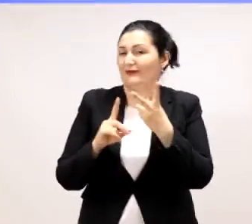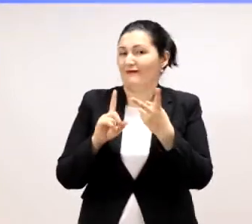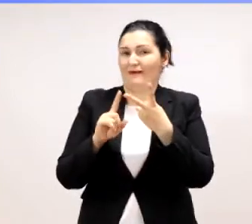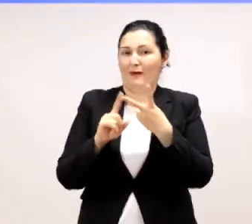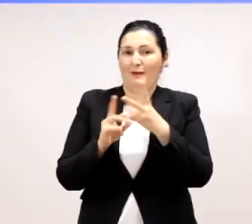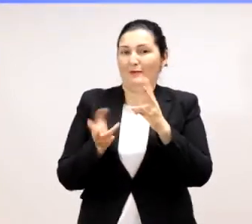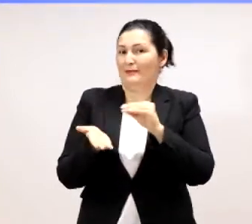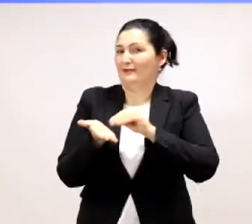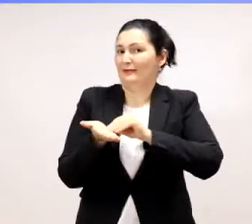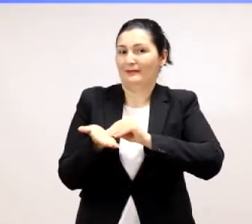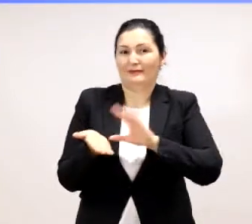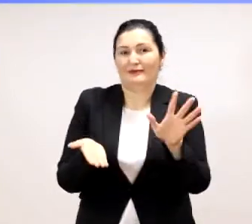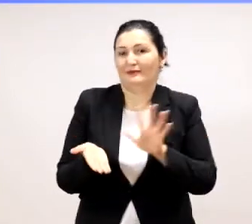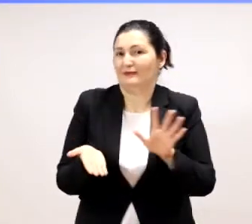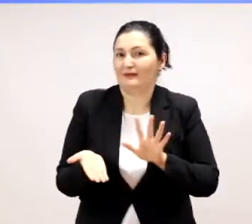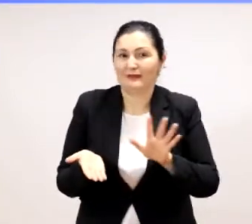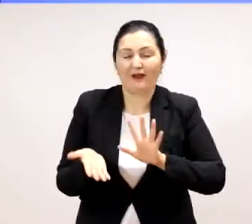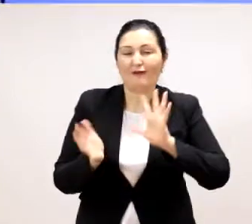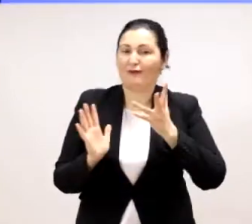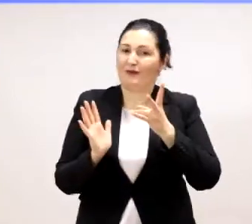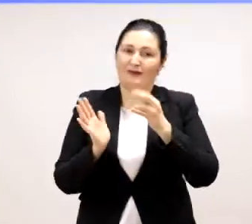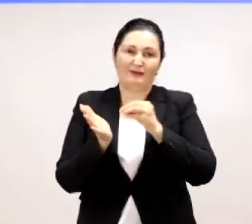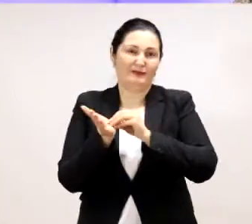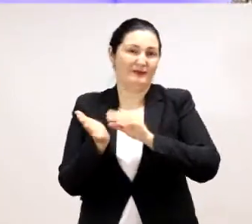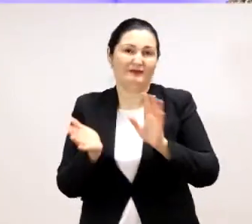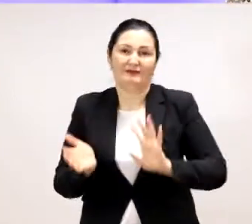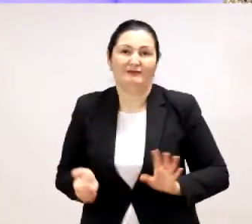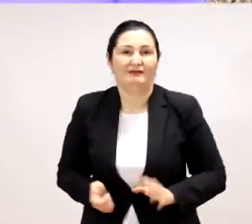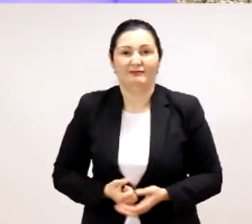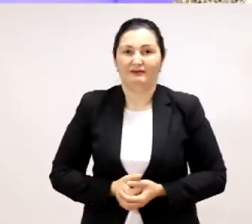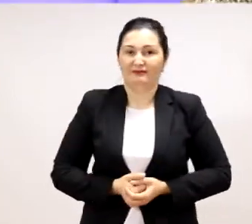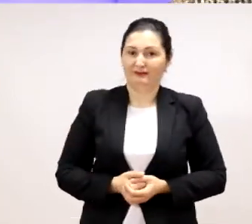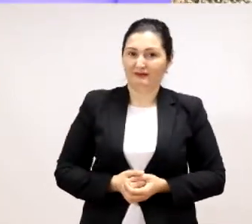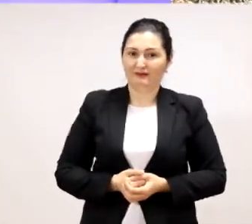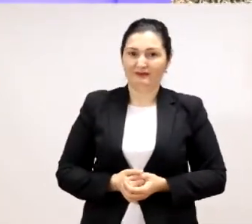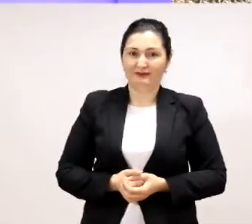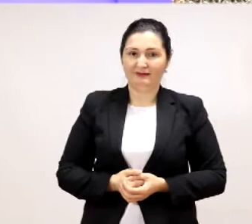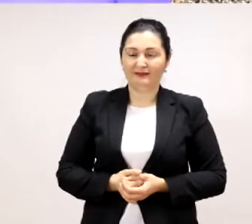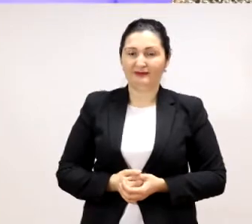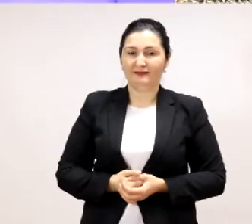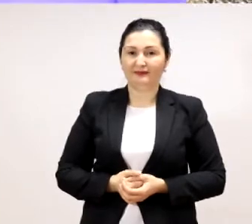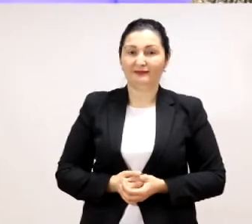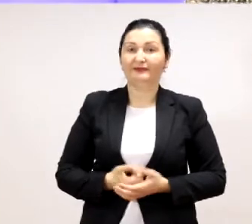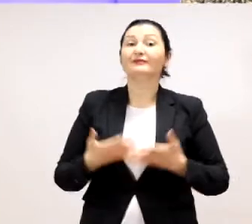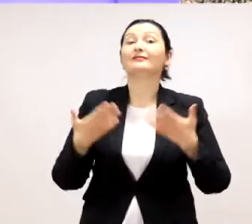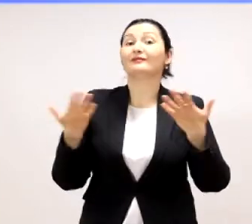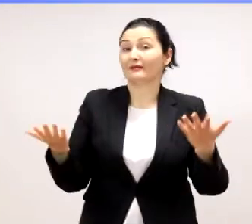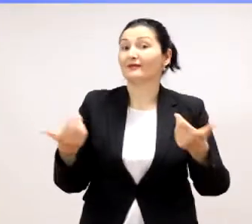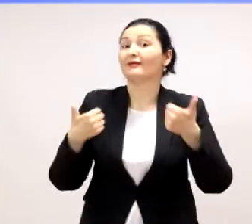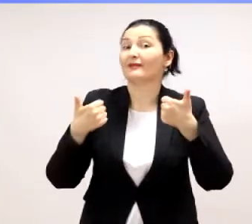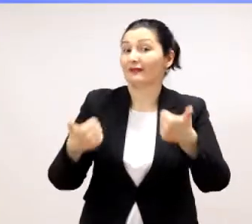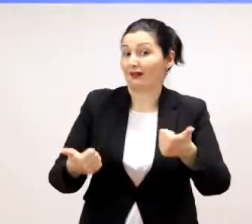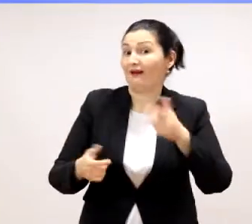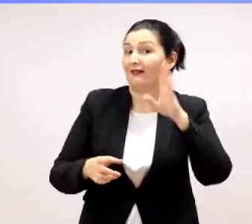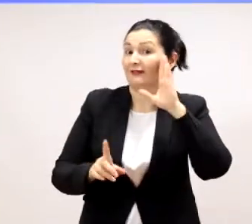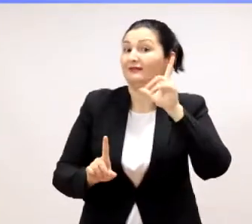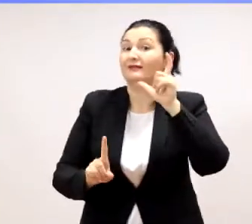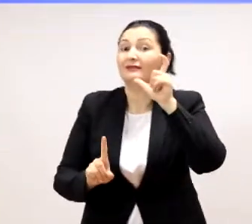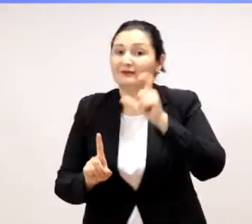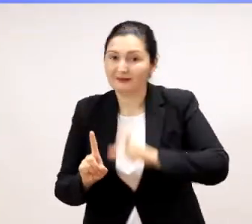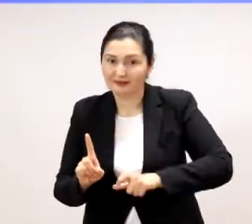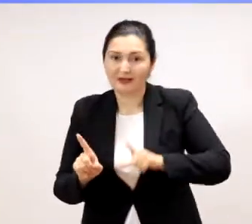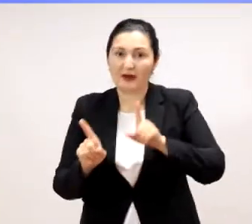باره تکرار نباید کرد. بله. خوب بچه های عزیز،